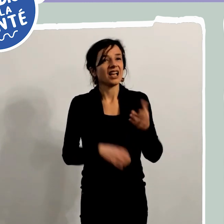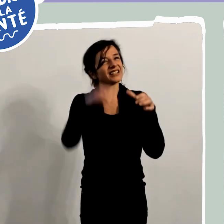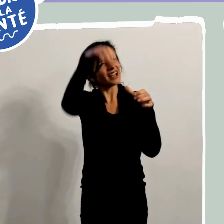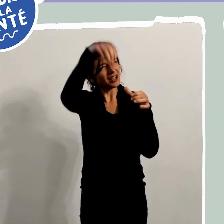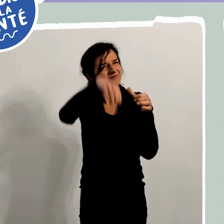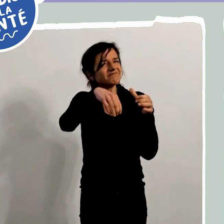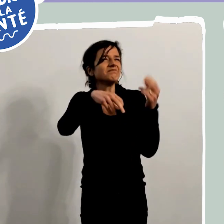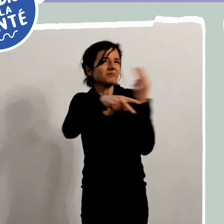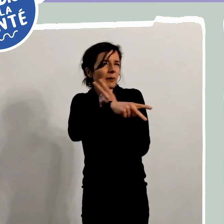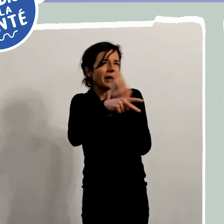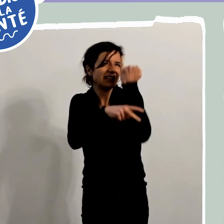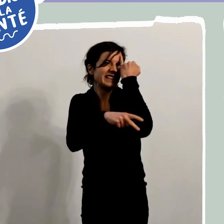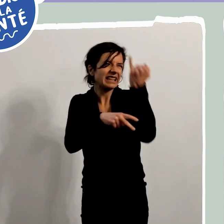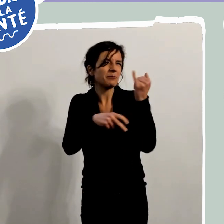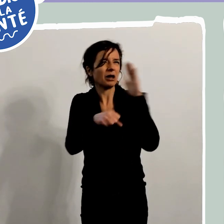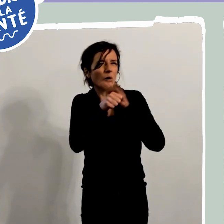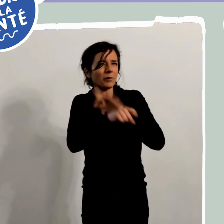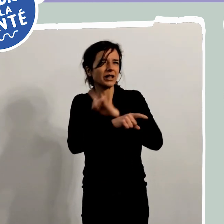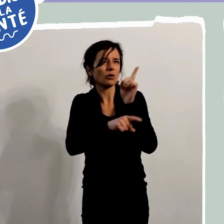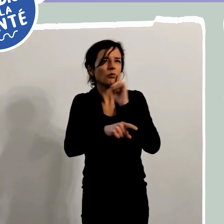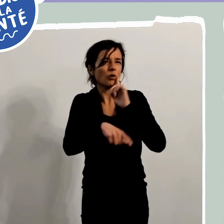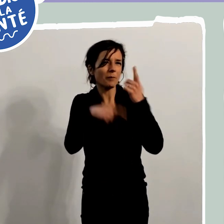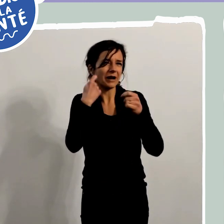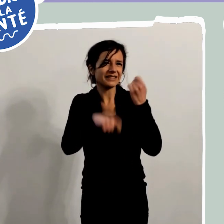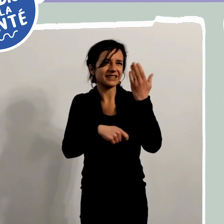mais pas totalement.